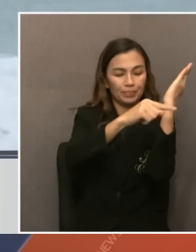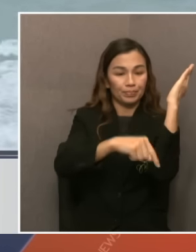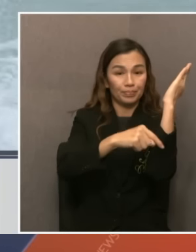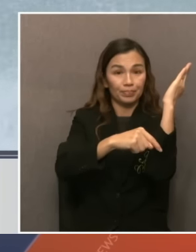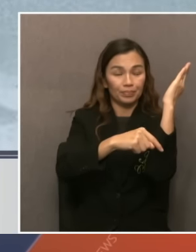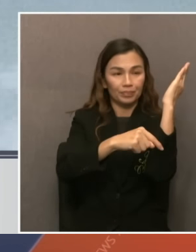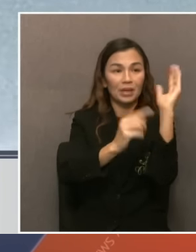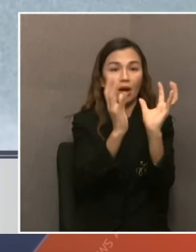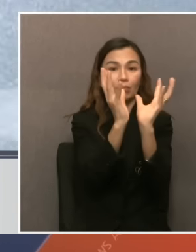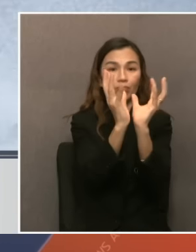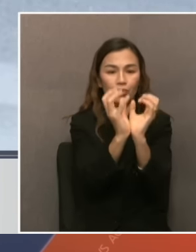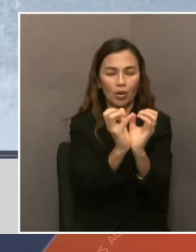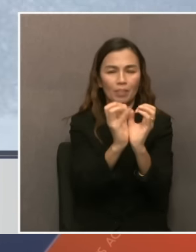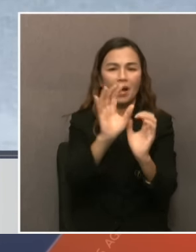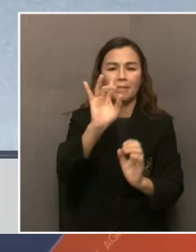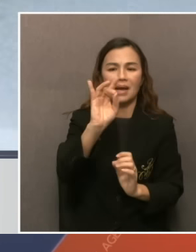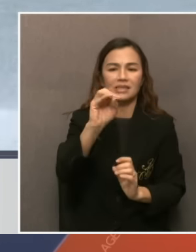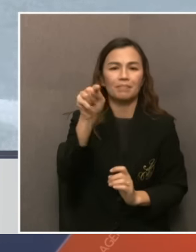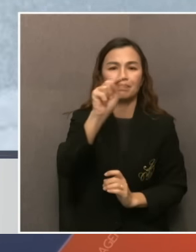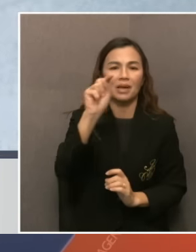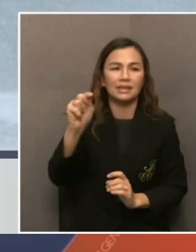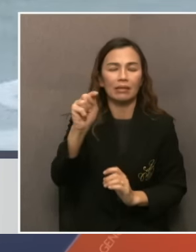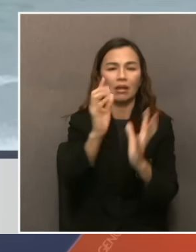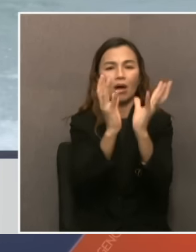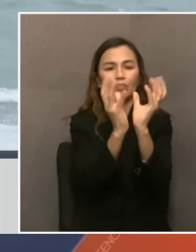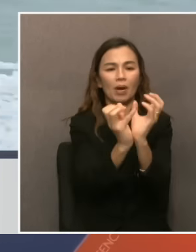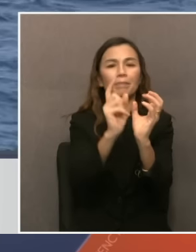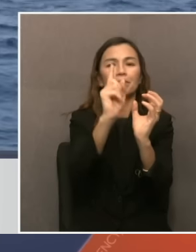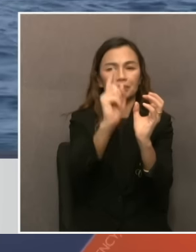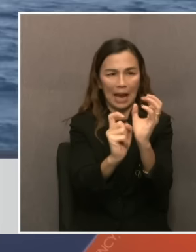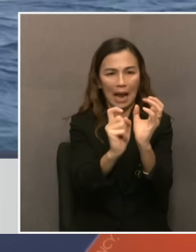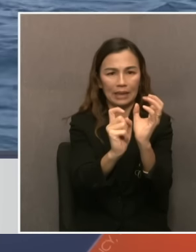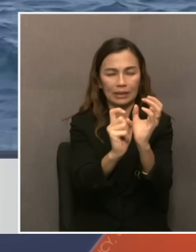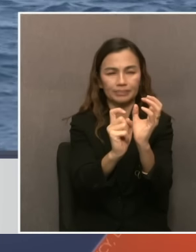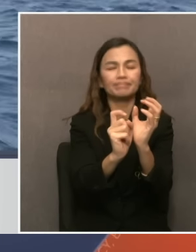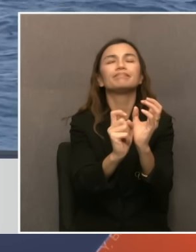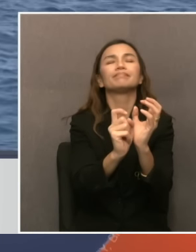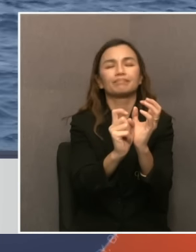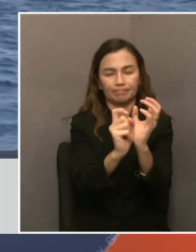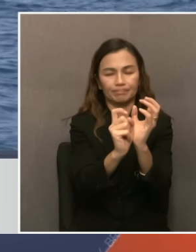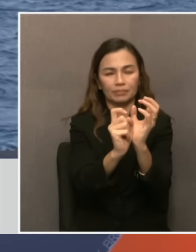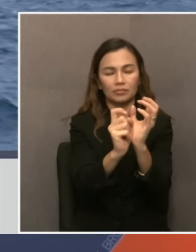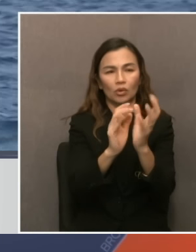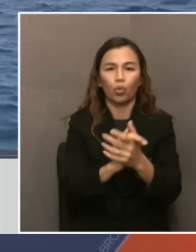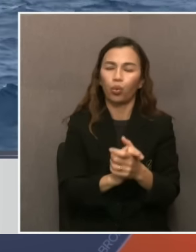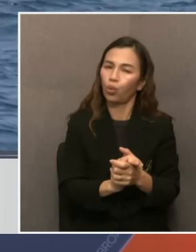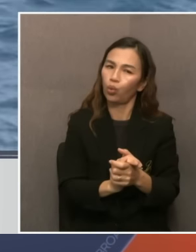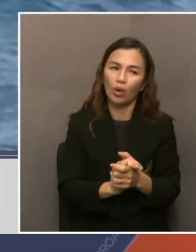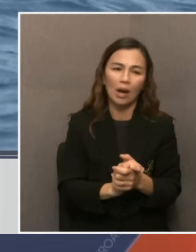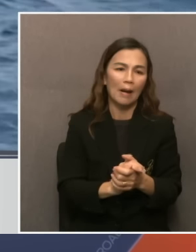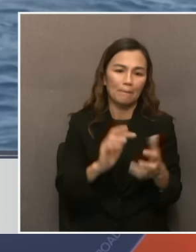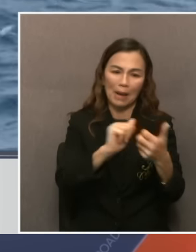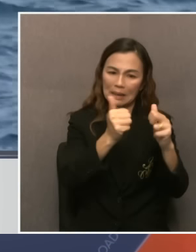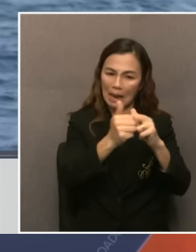ายเกิน 70-80%เพราะงั้นอัตราตายก็สูงขึ้นอีกเช่นกันเพราะฉะนั้นมันสามเด้งนะฮะแล้